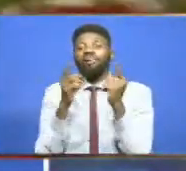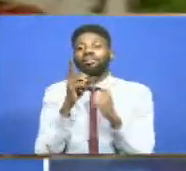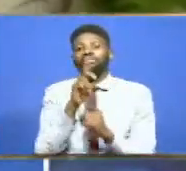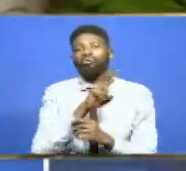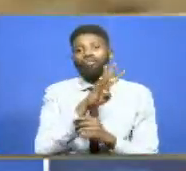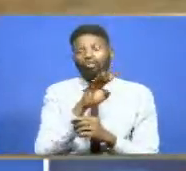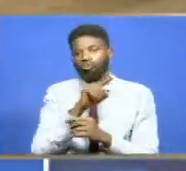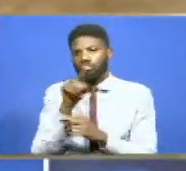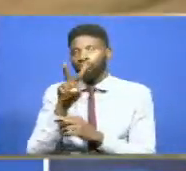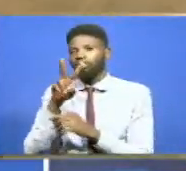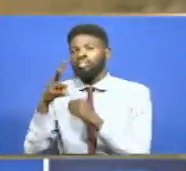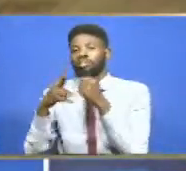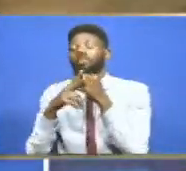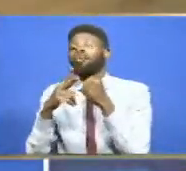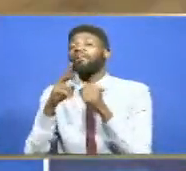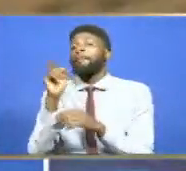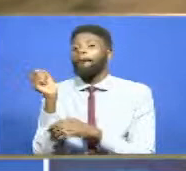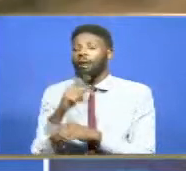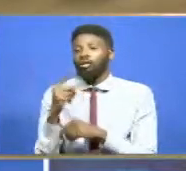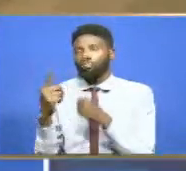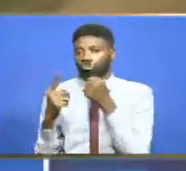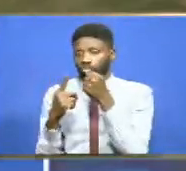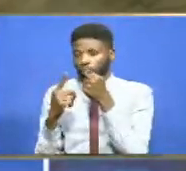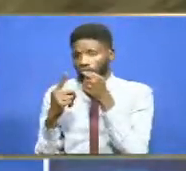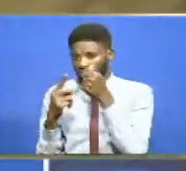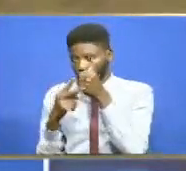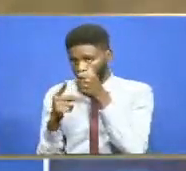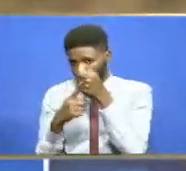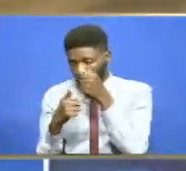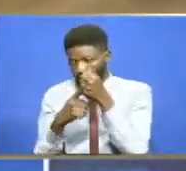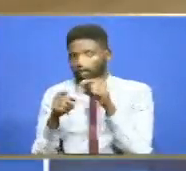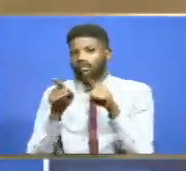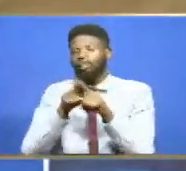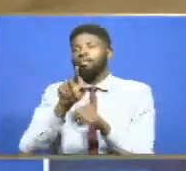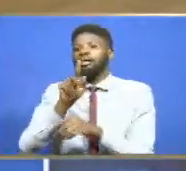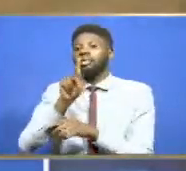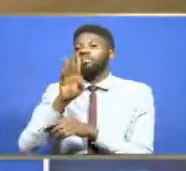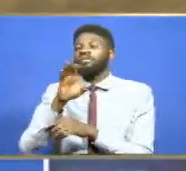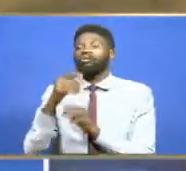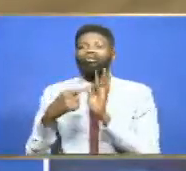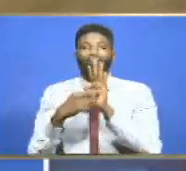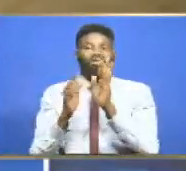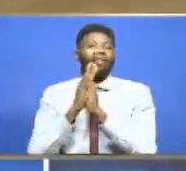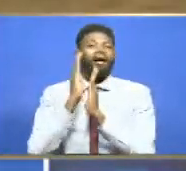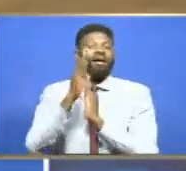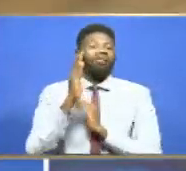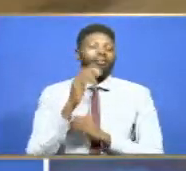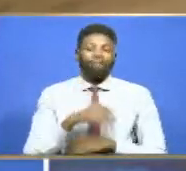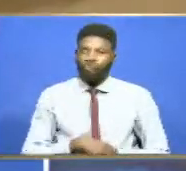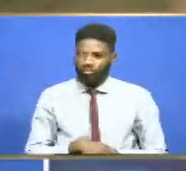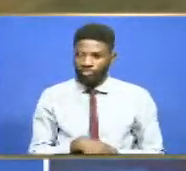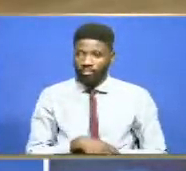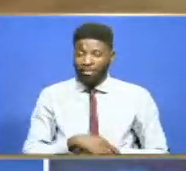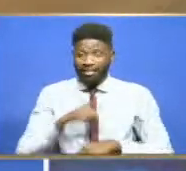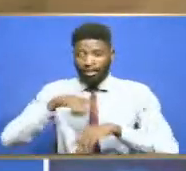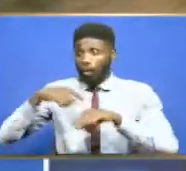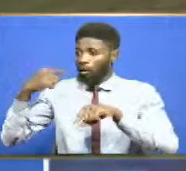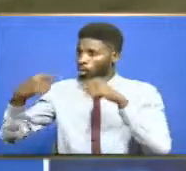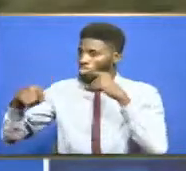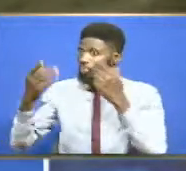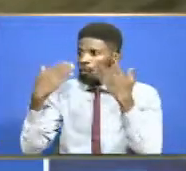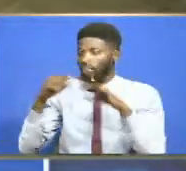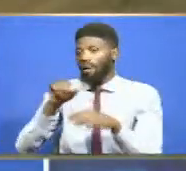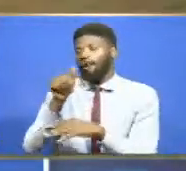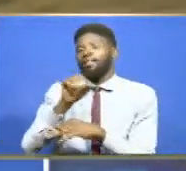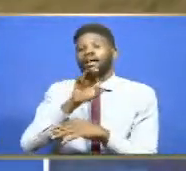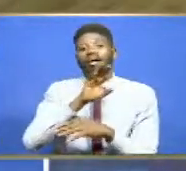Juni na kuoneshwa moja kwa moja na runinga ya KBC Channel 1. Baada ya mashindano hayo, mengine ya